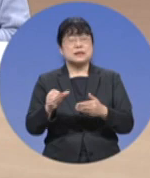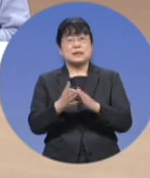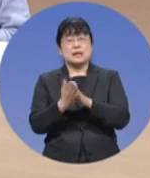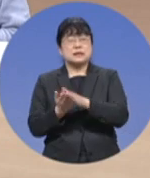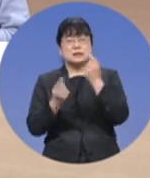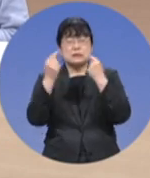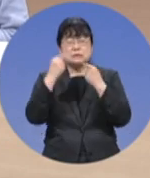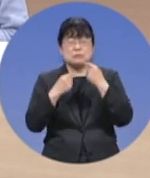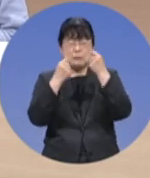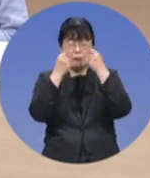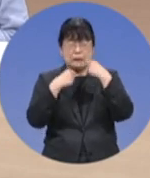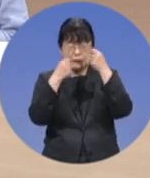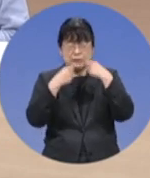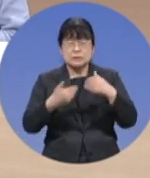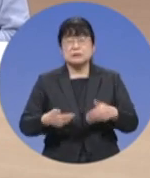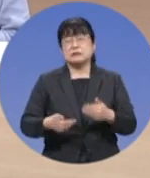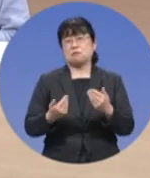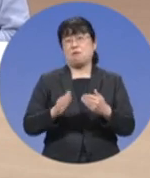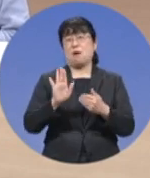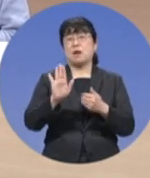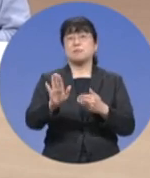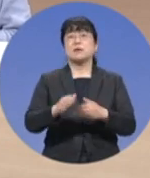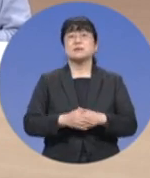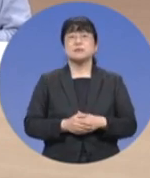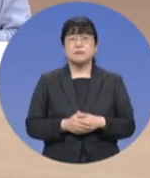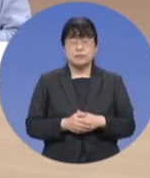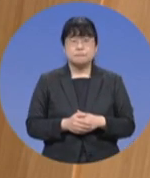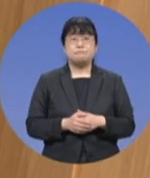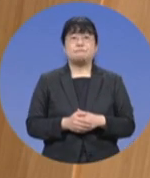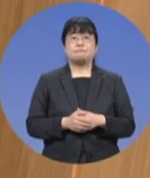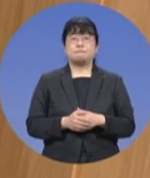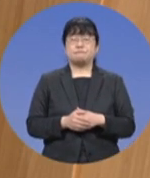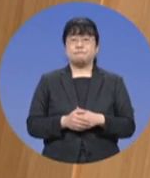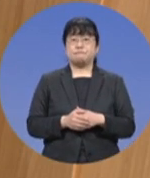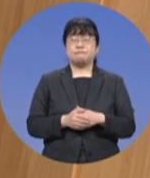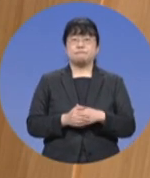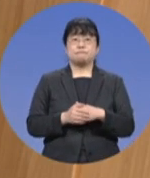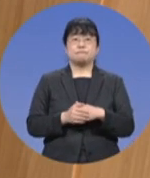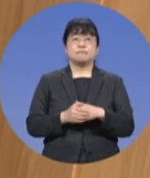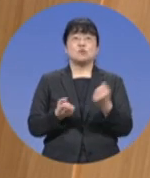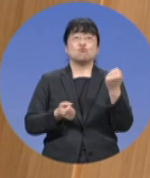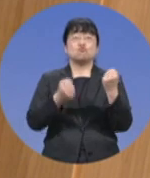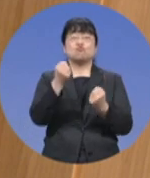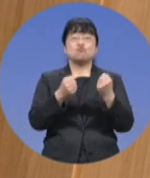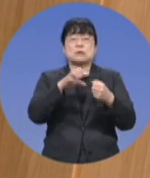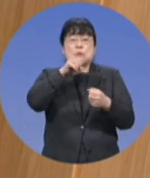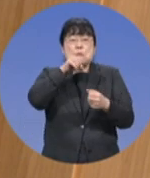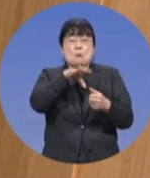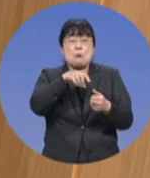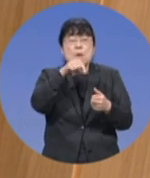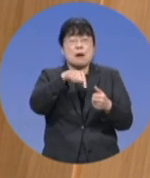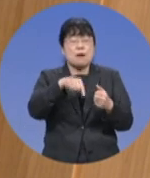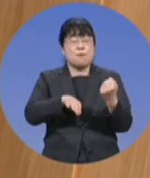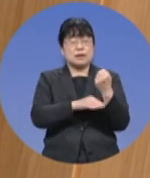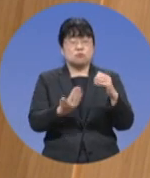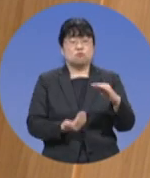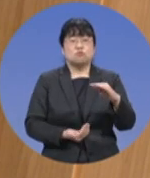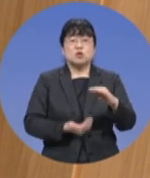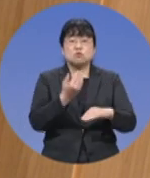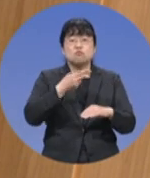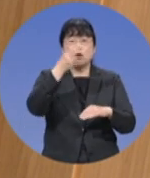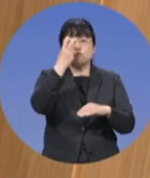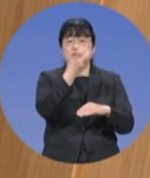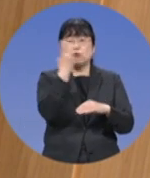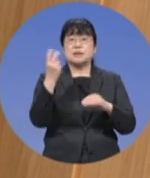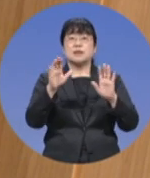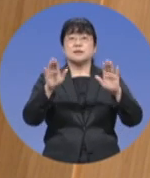という大変痛ましい事故がありましたね。 はい。運転手の呼気からは基準値を超えるアルコールが